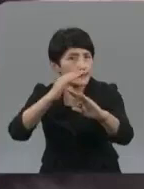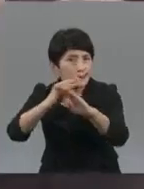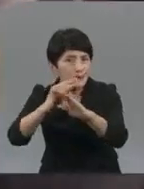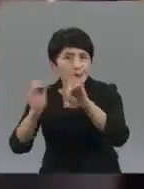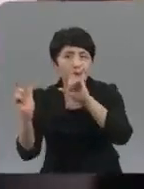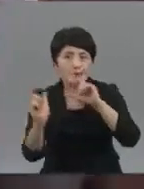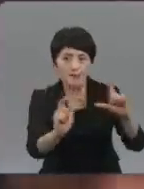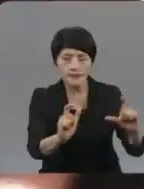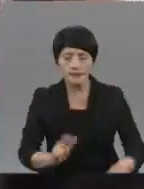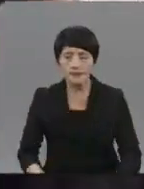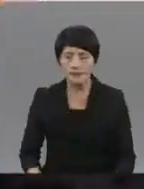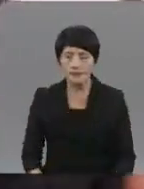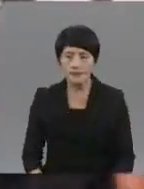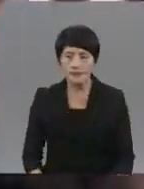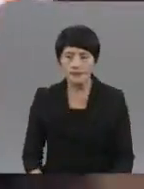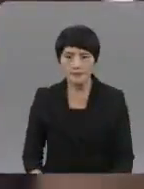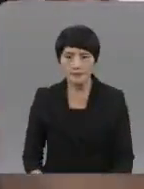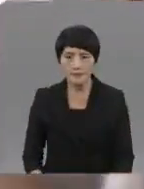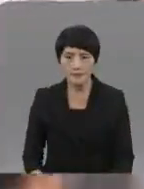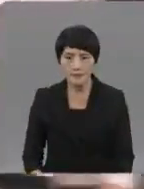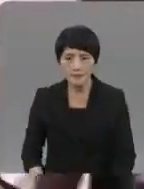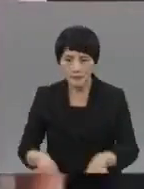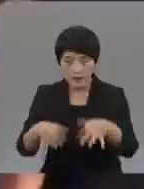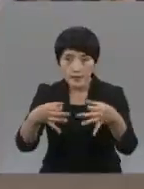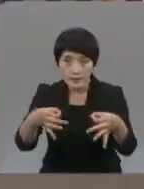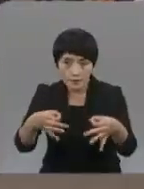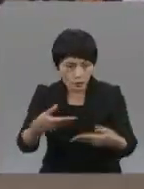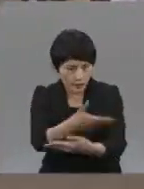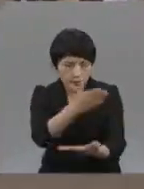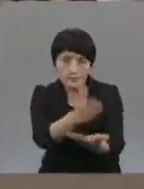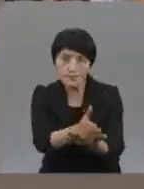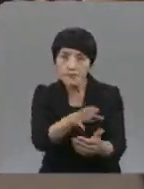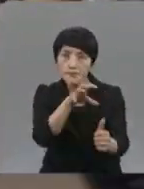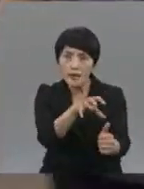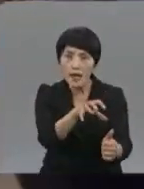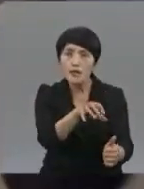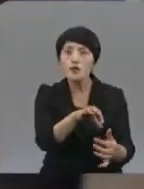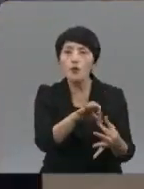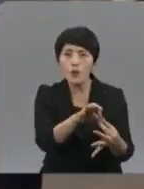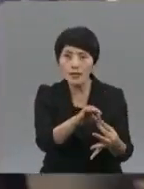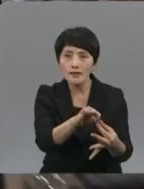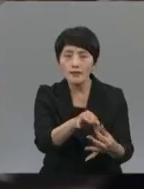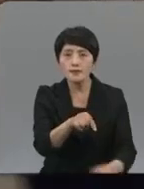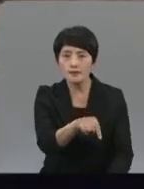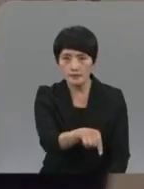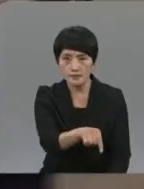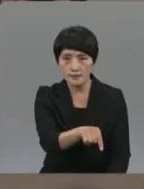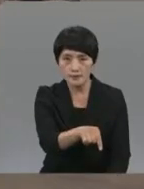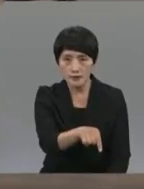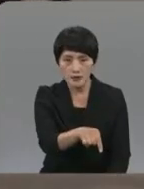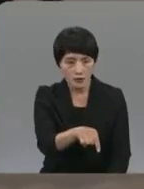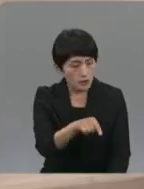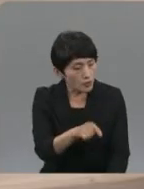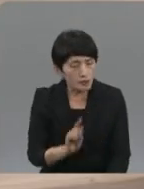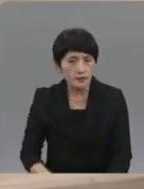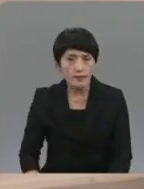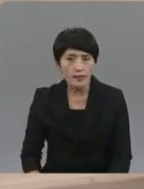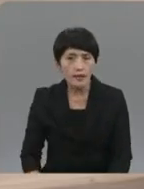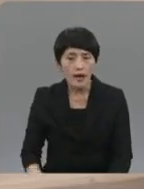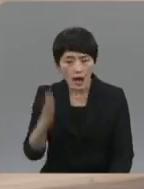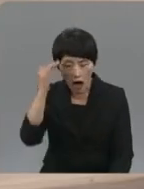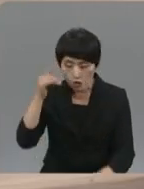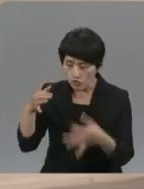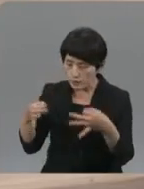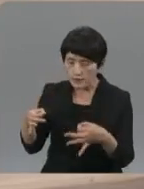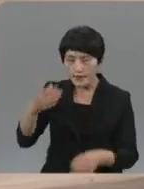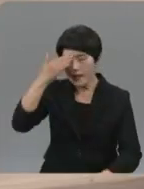成立了阿普西隆贸易公司并进行活动。朝鲜贸易银行于2017年被联合国安理会列入制